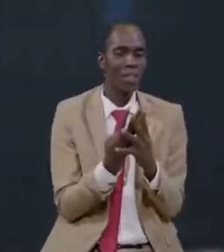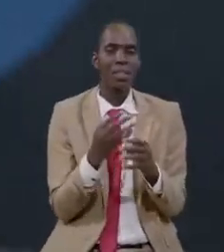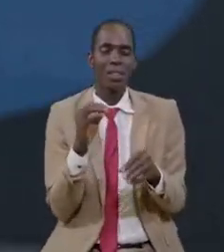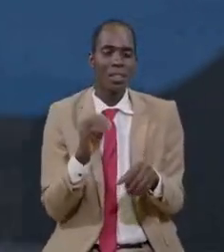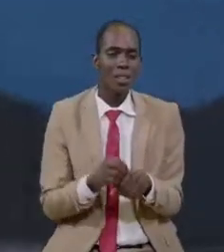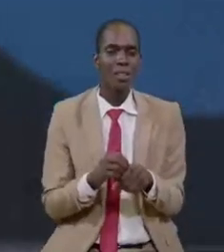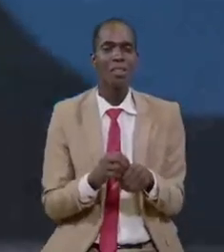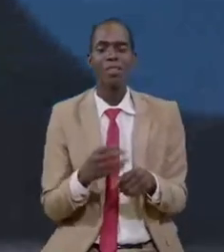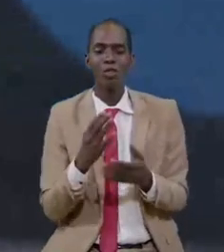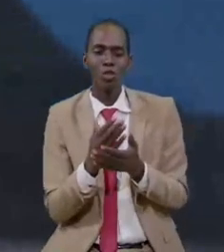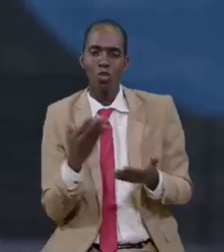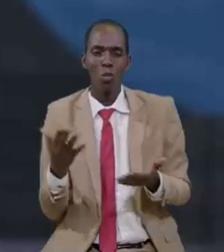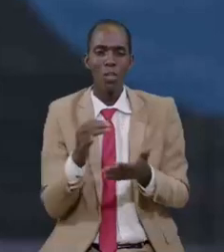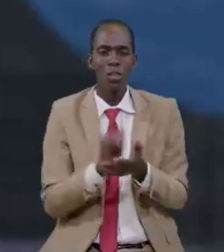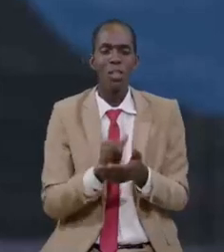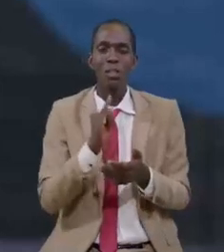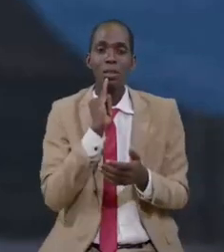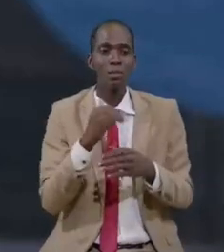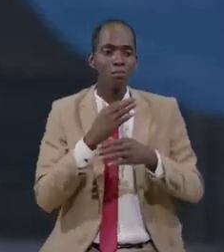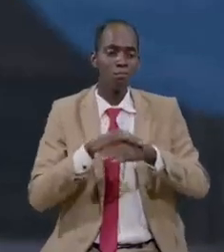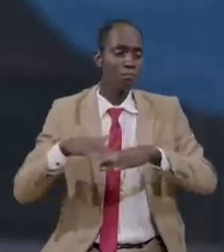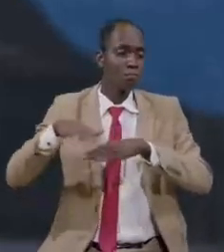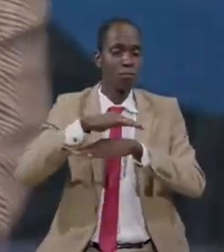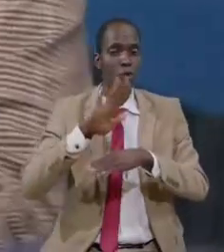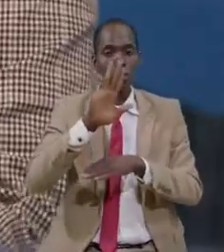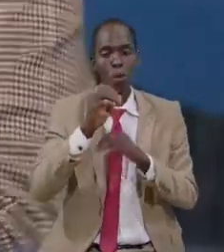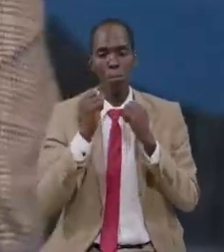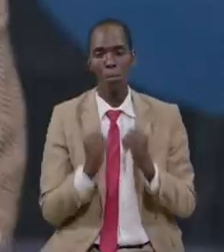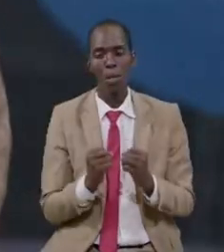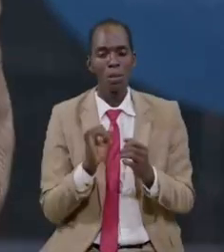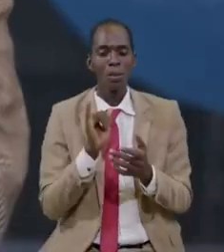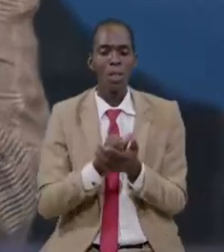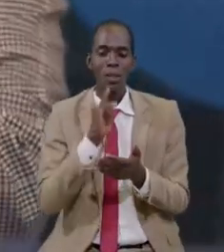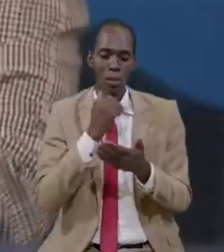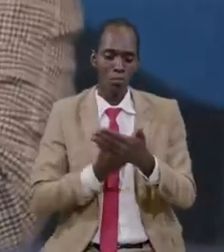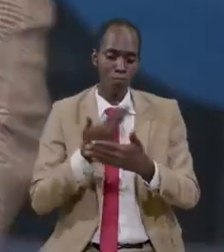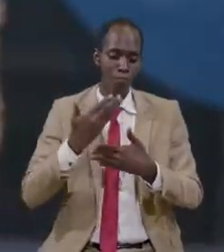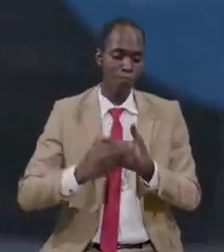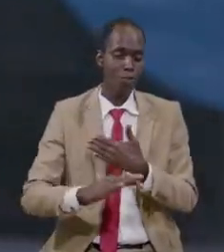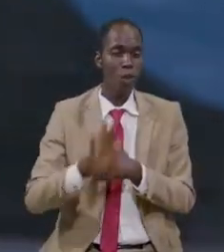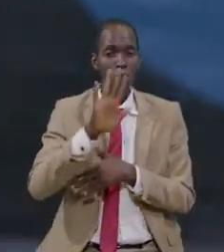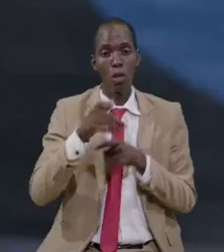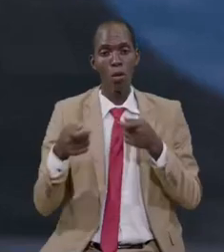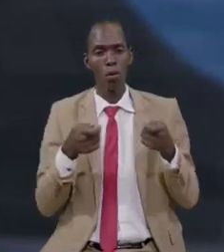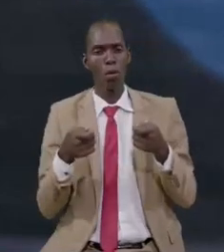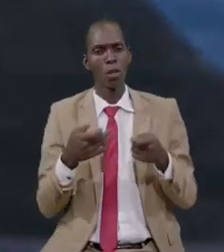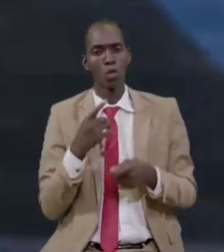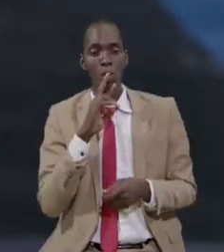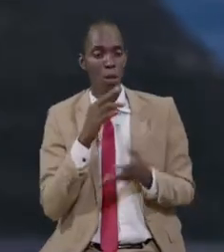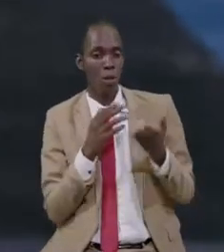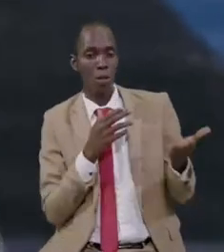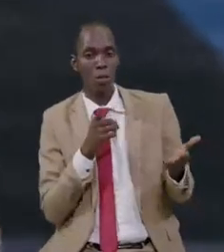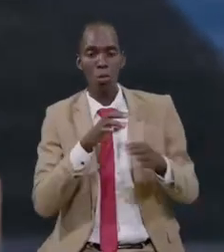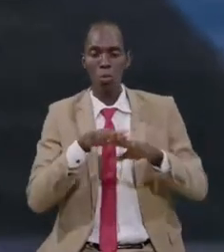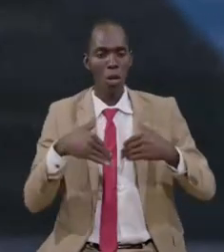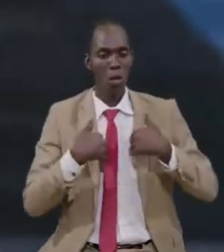incarcéré dans quelque chose qui dépassait ton pouvoir, contrôle, qui dépassait ton contrôle. Tu n'avais aucune force, tu